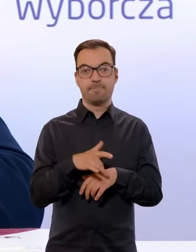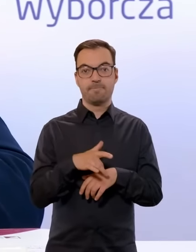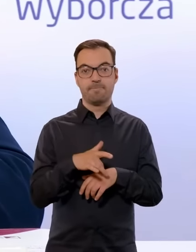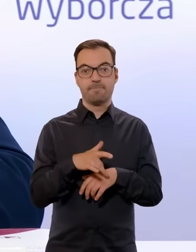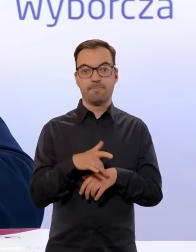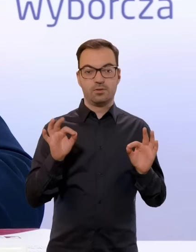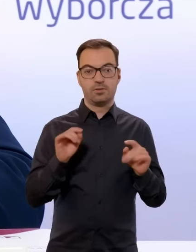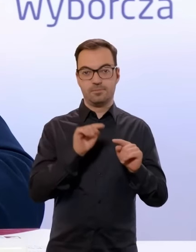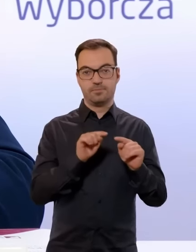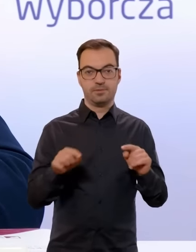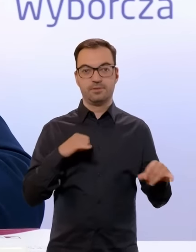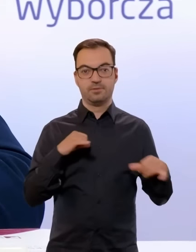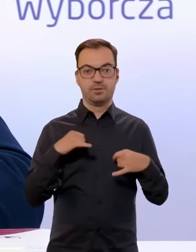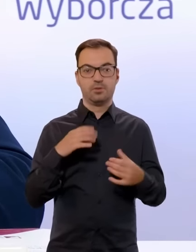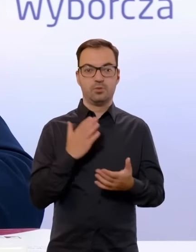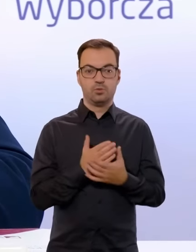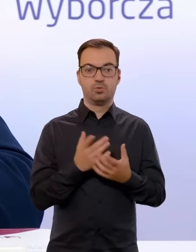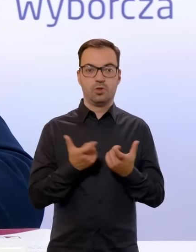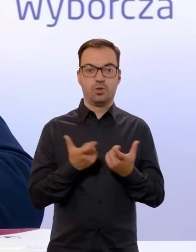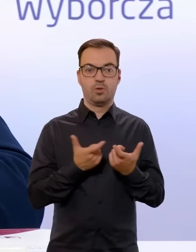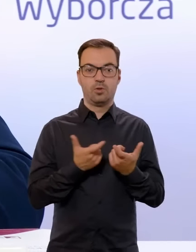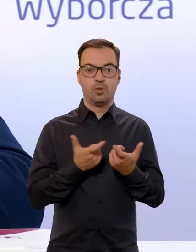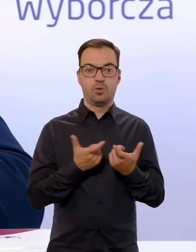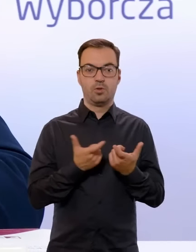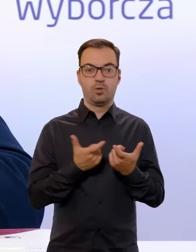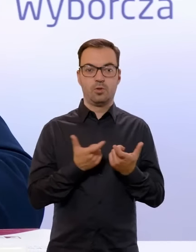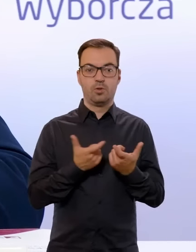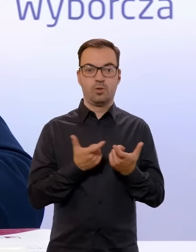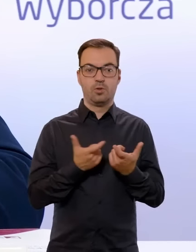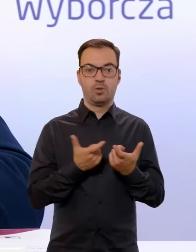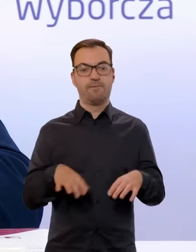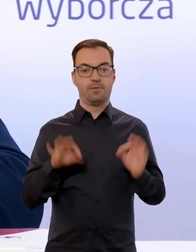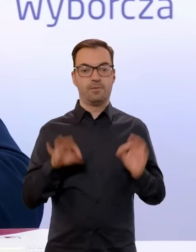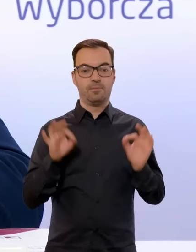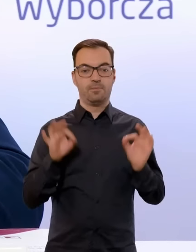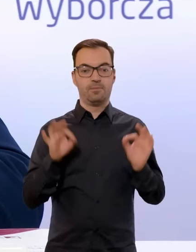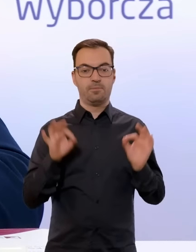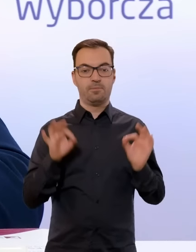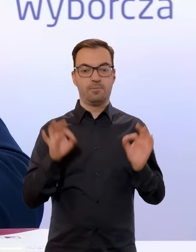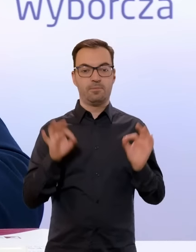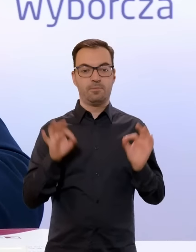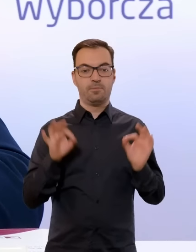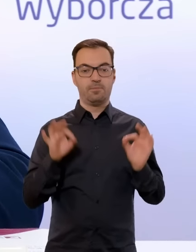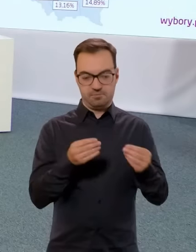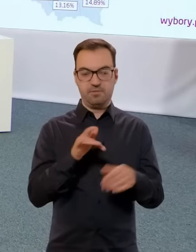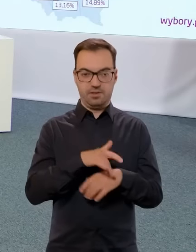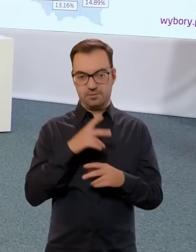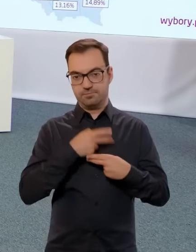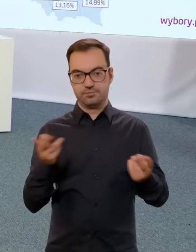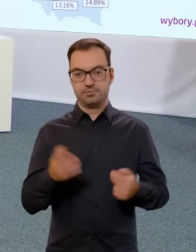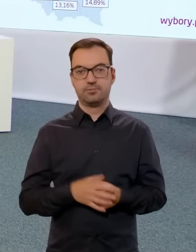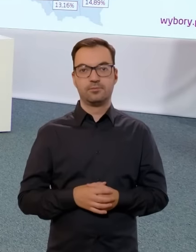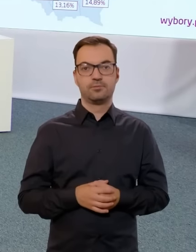już wyboru poszczególnych włodarzy, to dokonują komisarze wyborczy w danych okręgach.